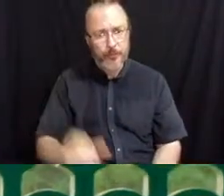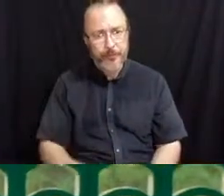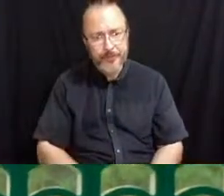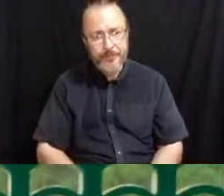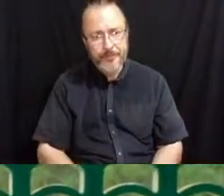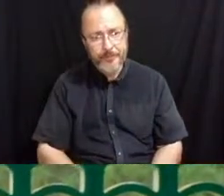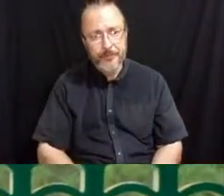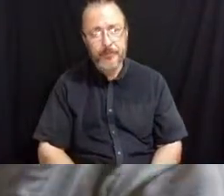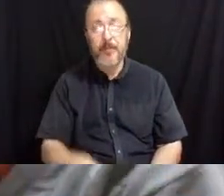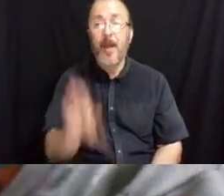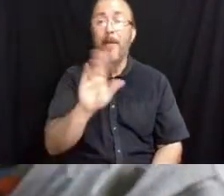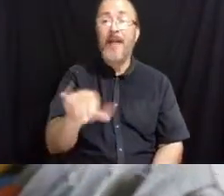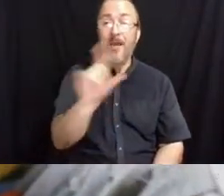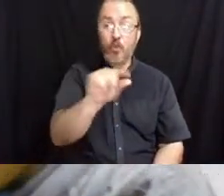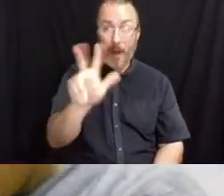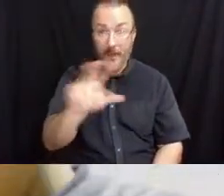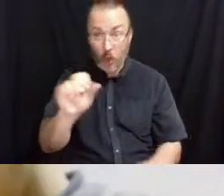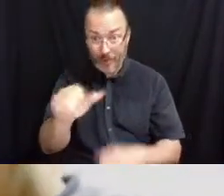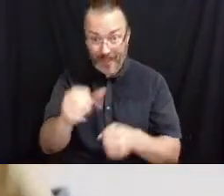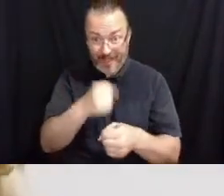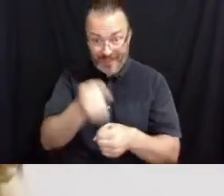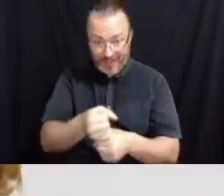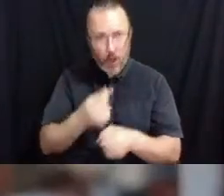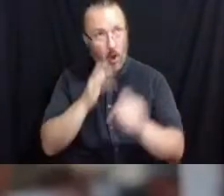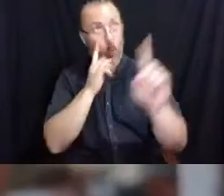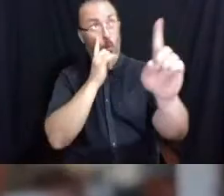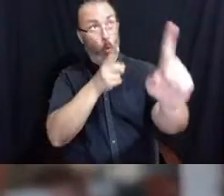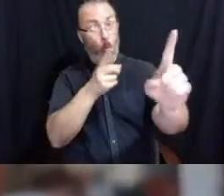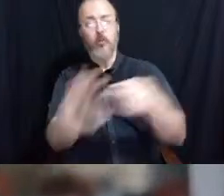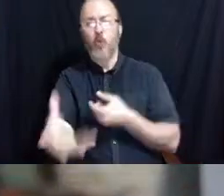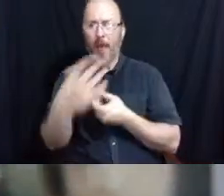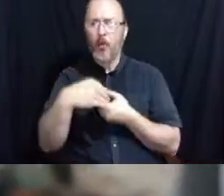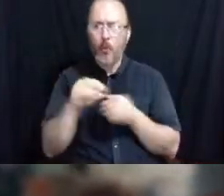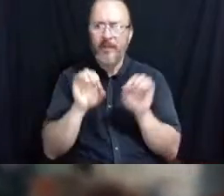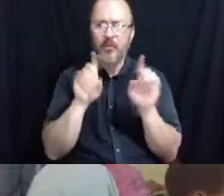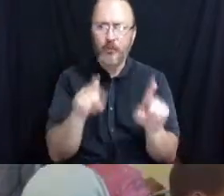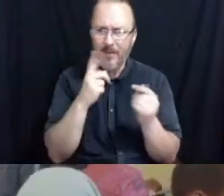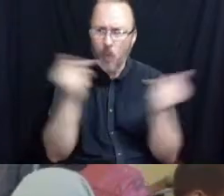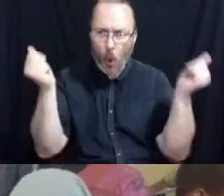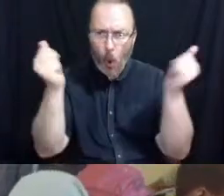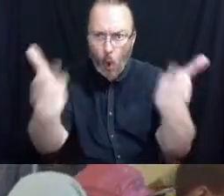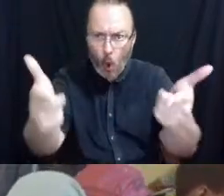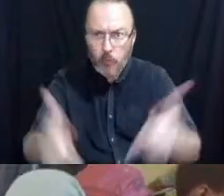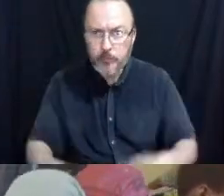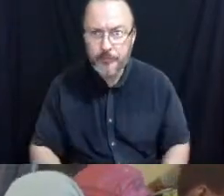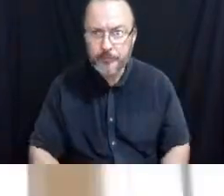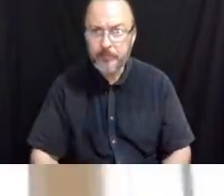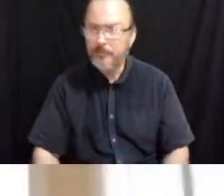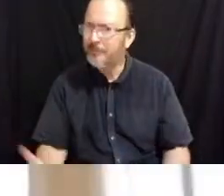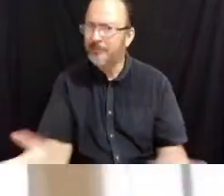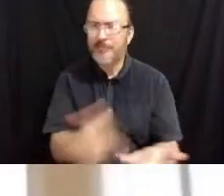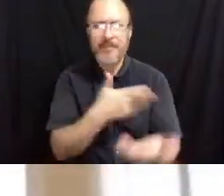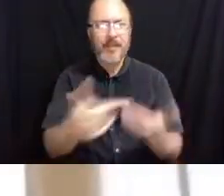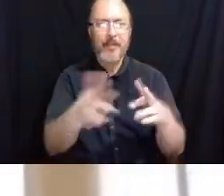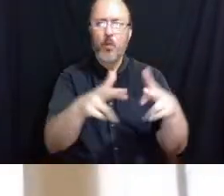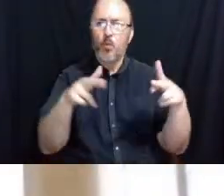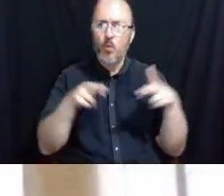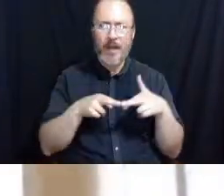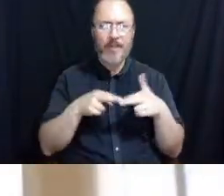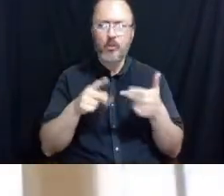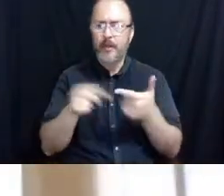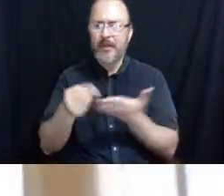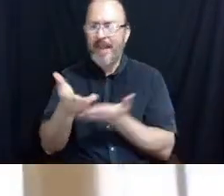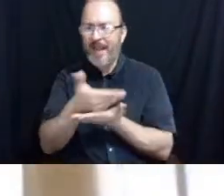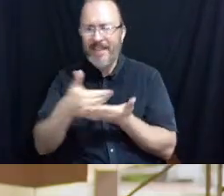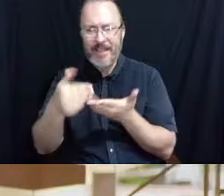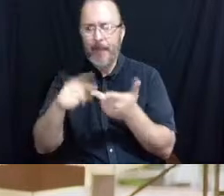Je veux améliorer le sort de mes parents. D'ici 2030, nous visons une éducation inclusive pour tous, quelle que soit la région, les revenus ou les défis à